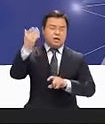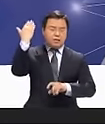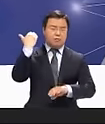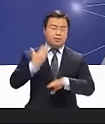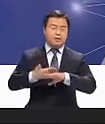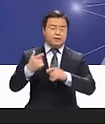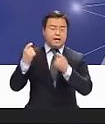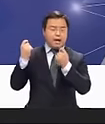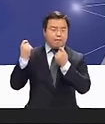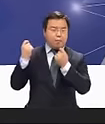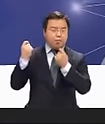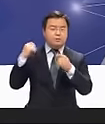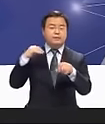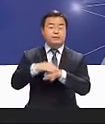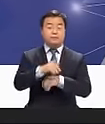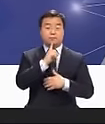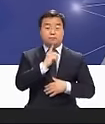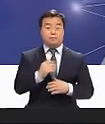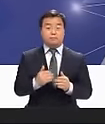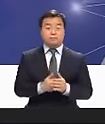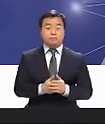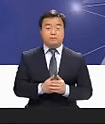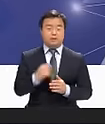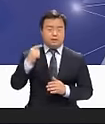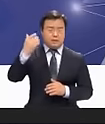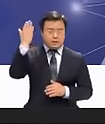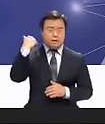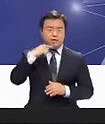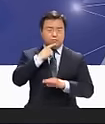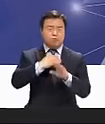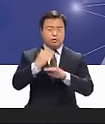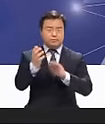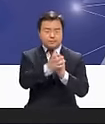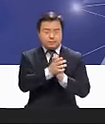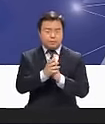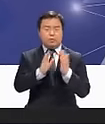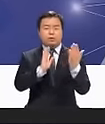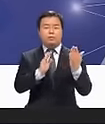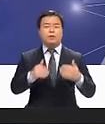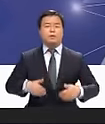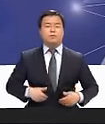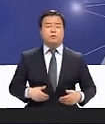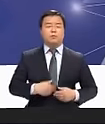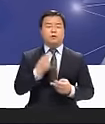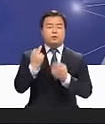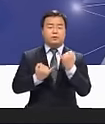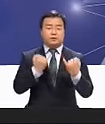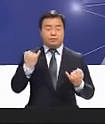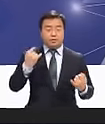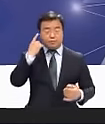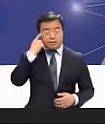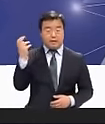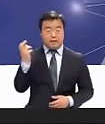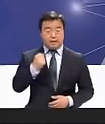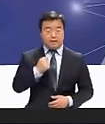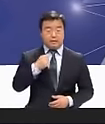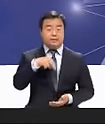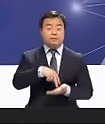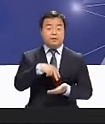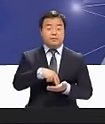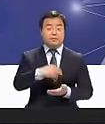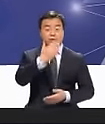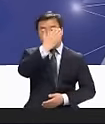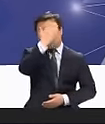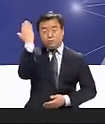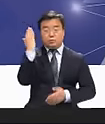비해서 옛날에는 북한을 좀 이렇게 화합하고 협력해야 될 형제 자매로 보는 시각이 젊은 층 사이에서